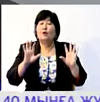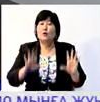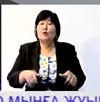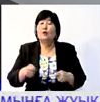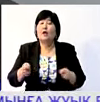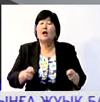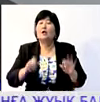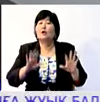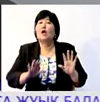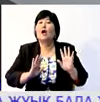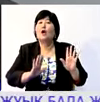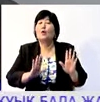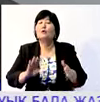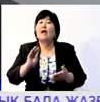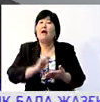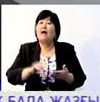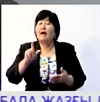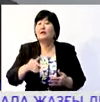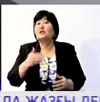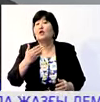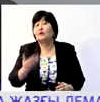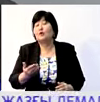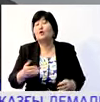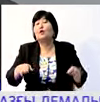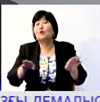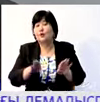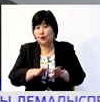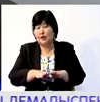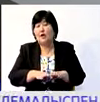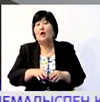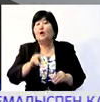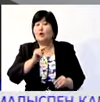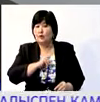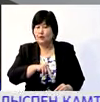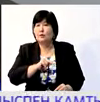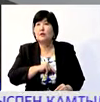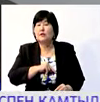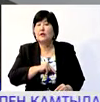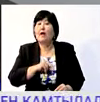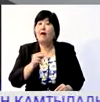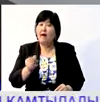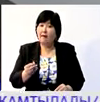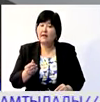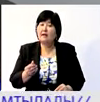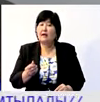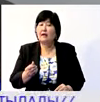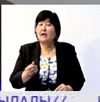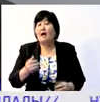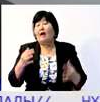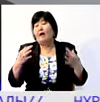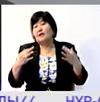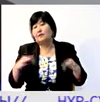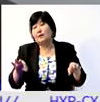төраға орынбасары болмаса хатшысы сол түрде жұмыс ақшалай на